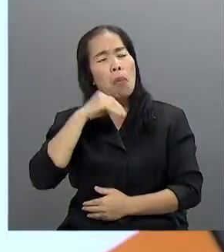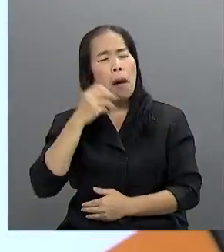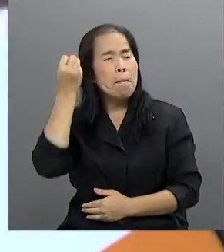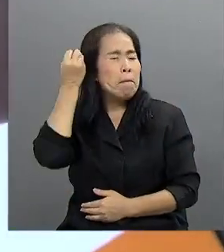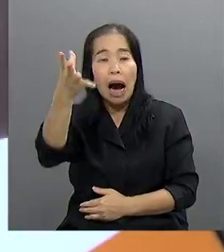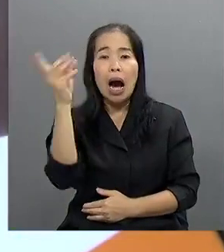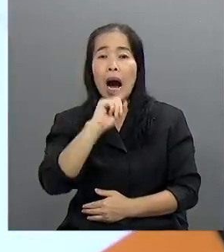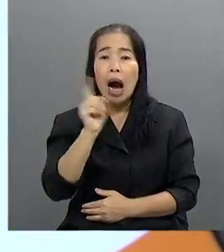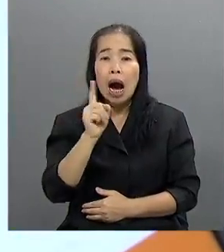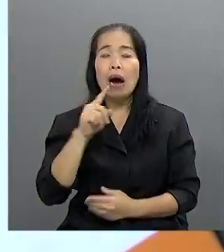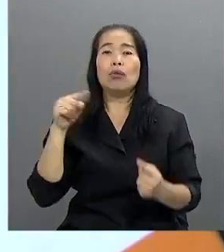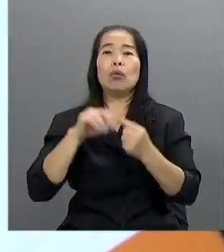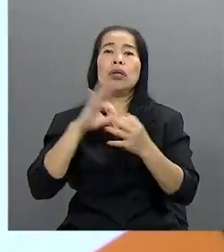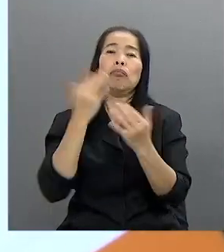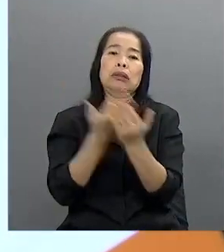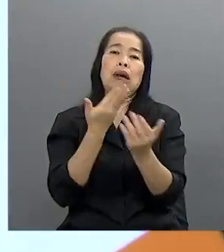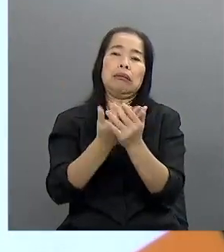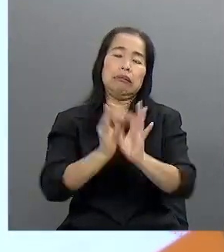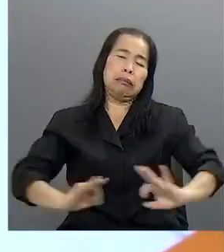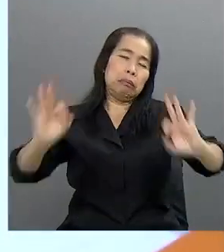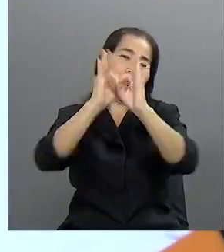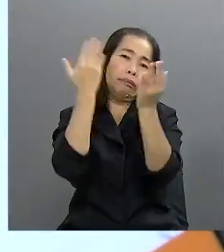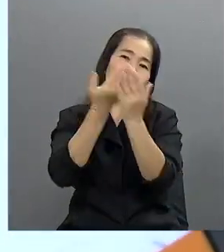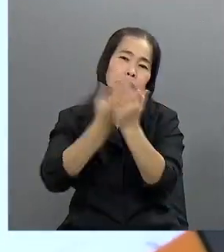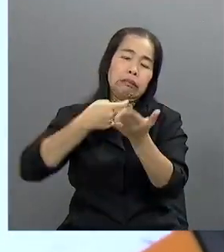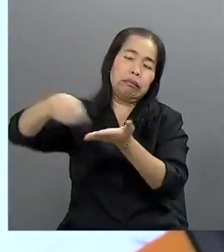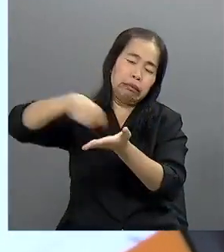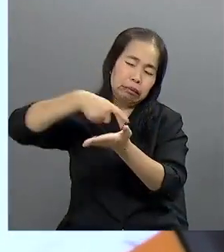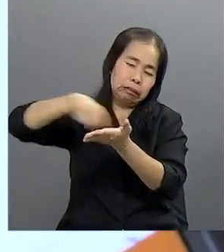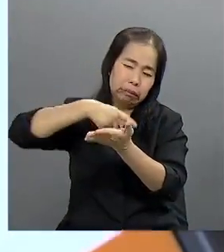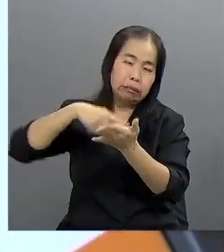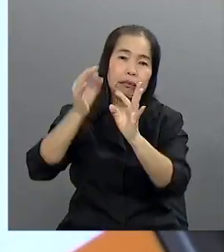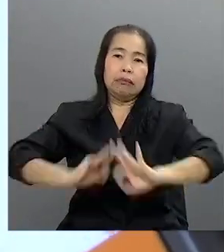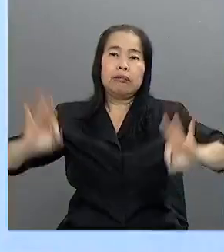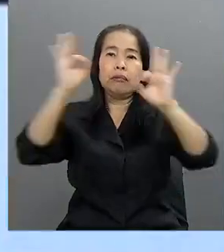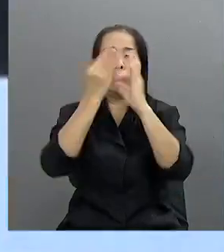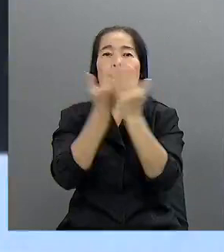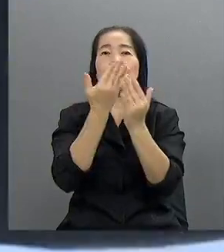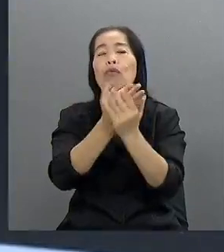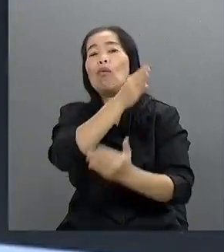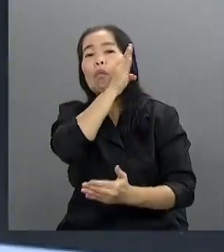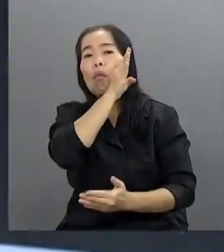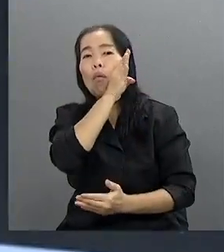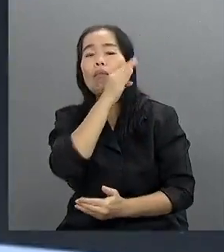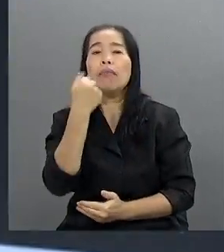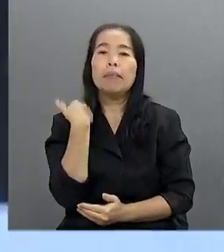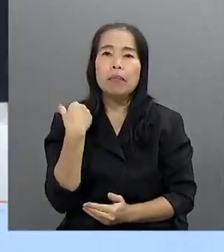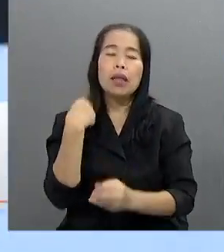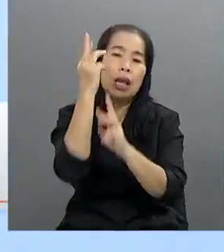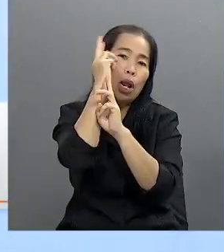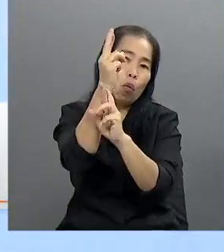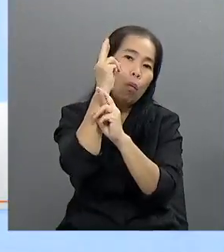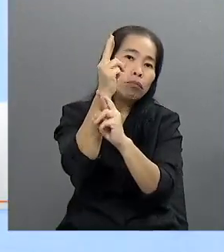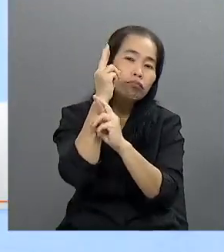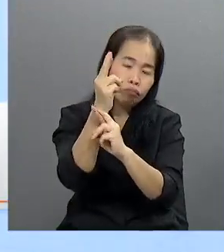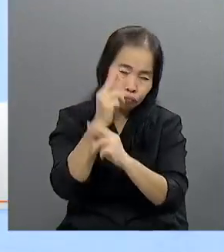แบบพวกเงินทองทองนั่นแหละจ่ายเงินแล้วก็จากหักผ่านบัตรนู่นนี่นั่นใช่ไหม โดยเฉพาะอะไรที่อยู่ในออนไลน์เนี่ย มันจะง่ายสุด เจอ